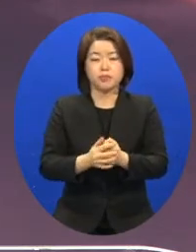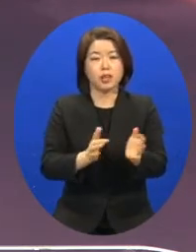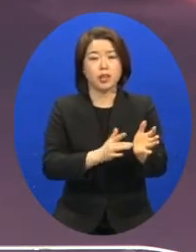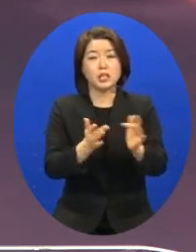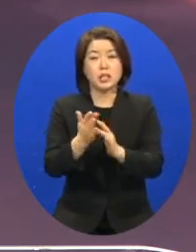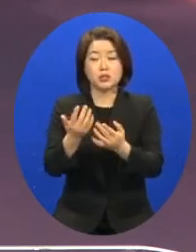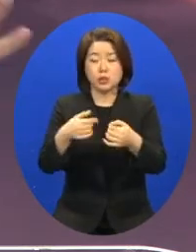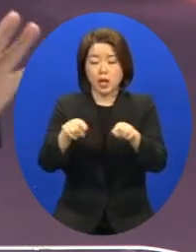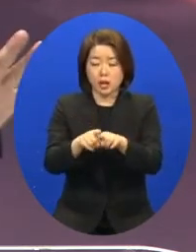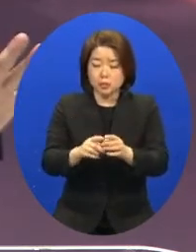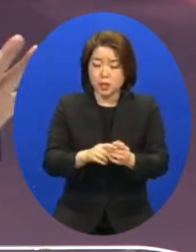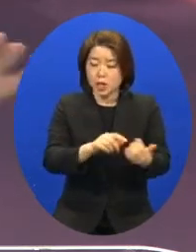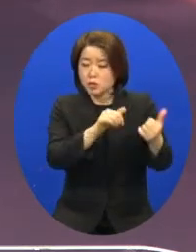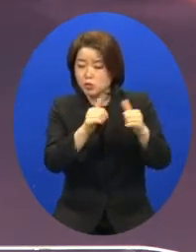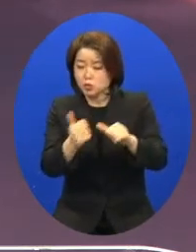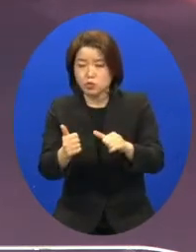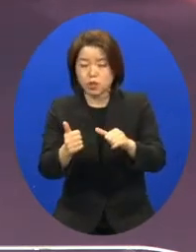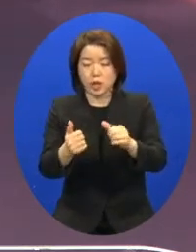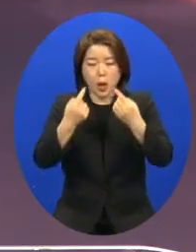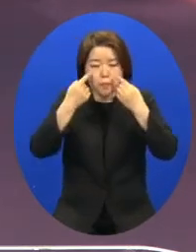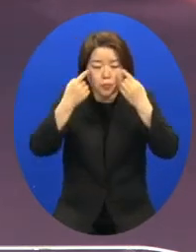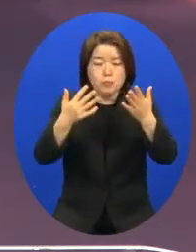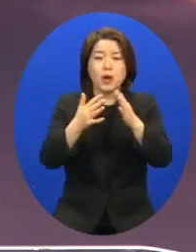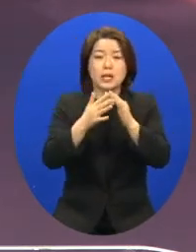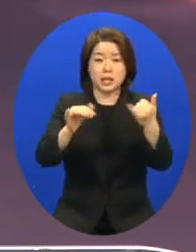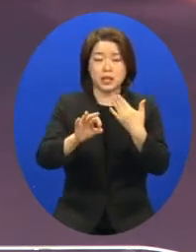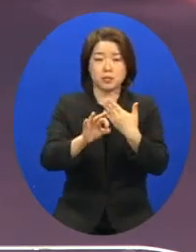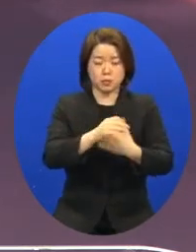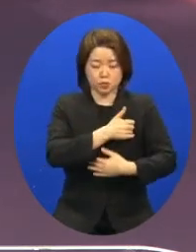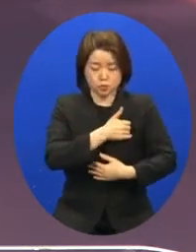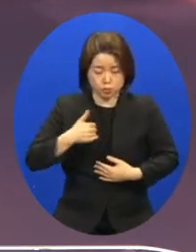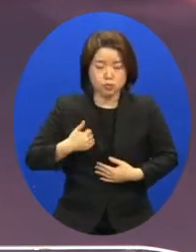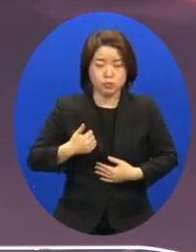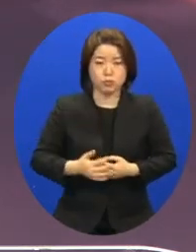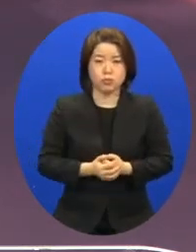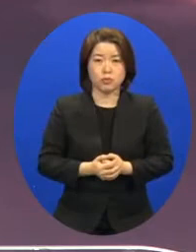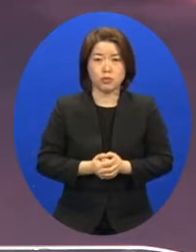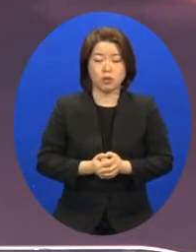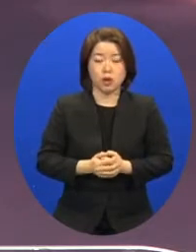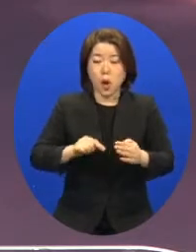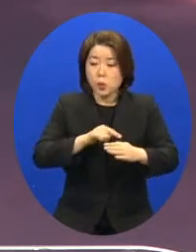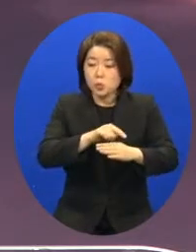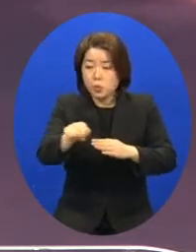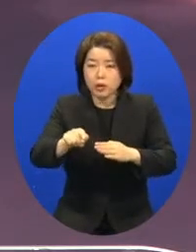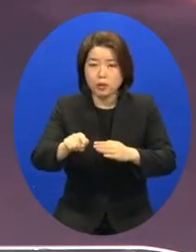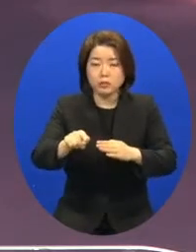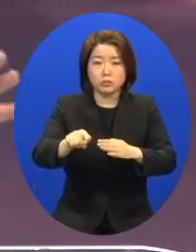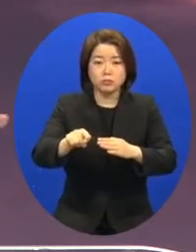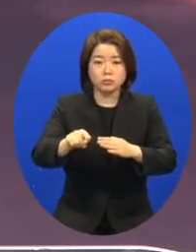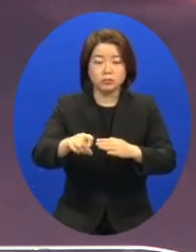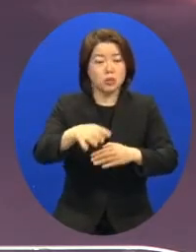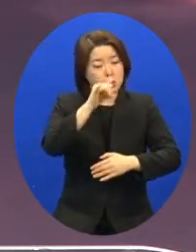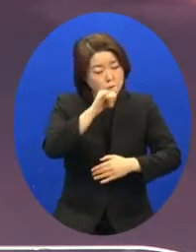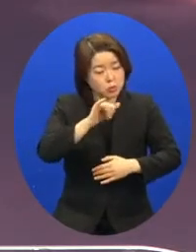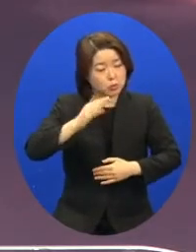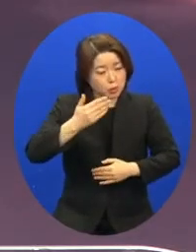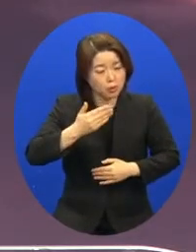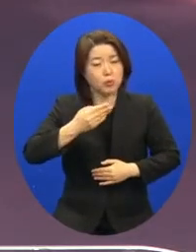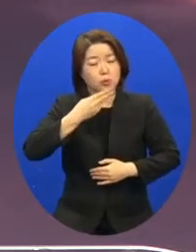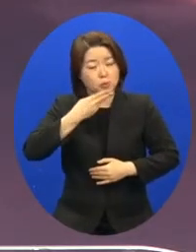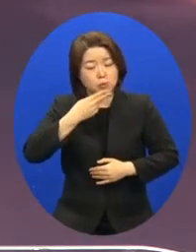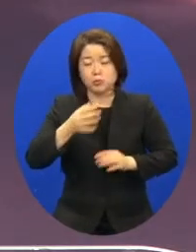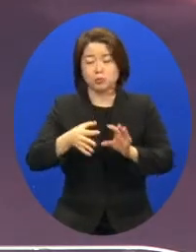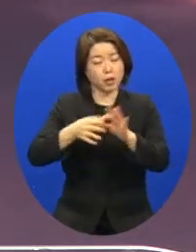예수님과 함께 죽었음이 분명한 사람이면 되는 거예요. 나머지는 다 사실 있어도 되고 없어도 되는